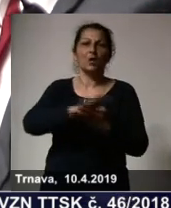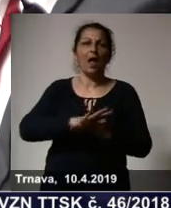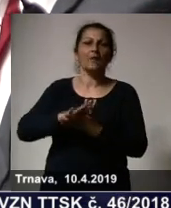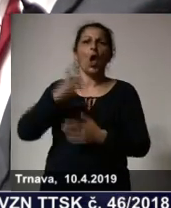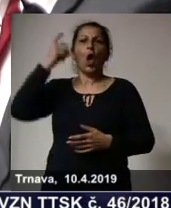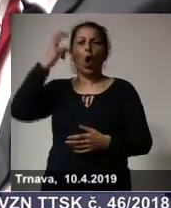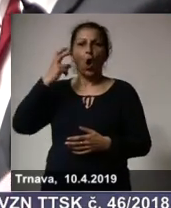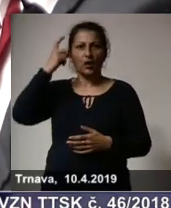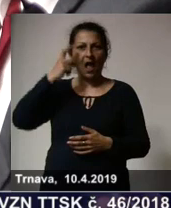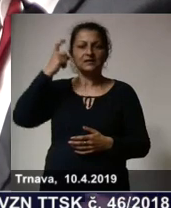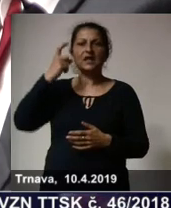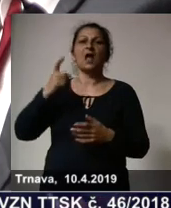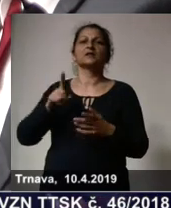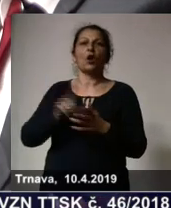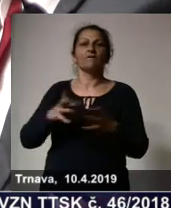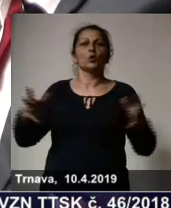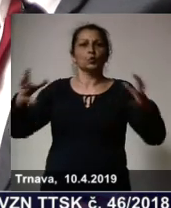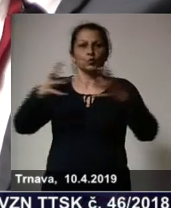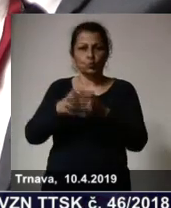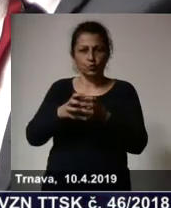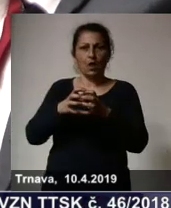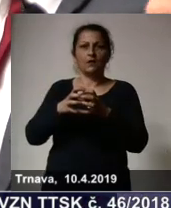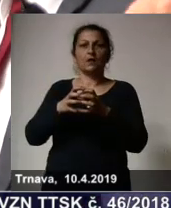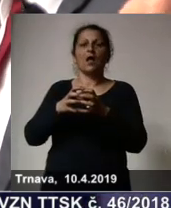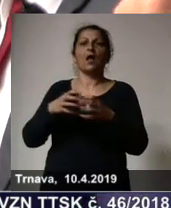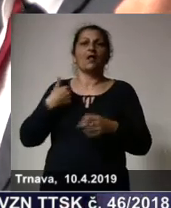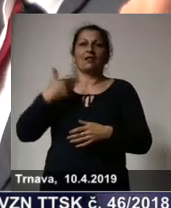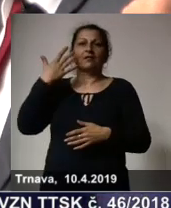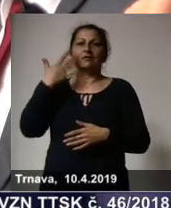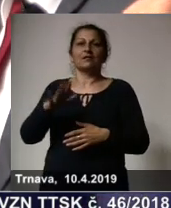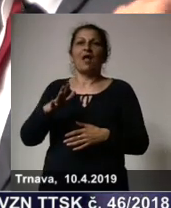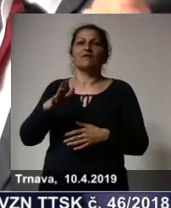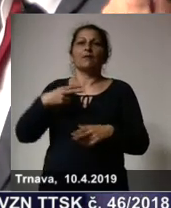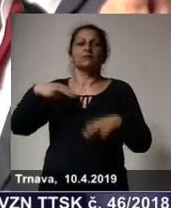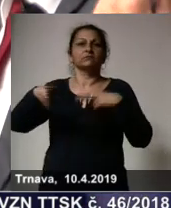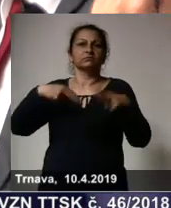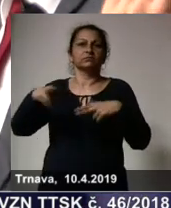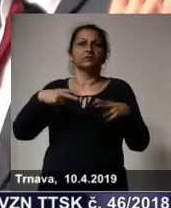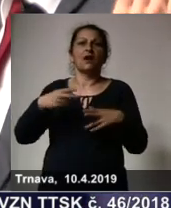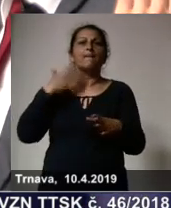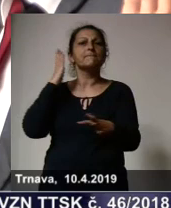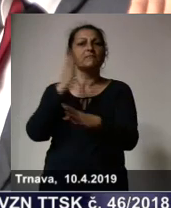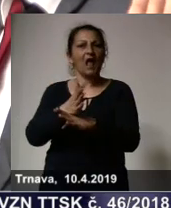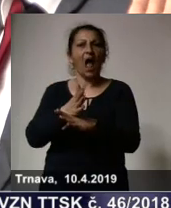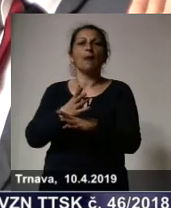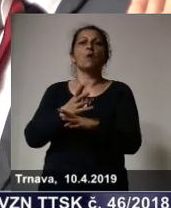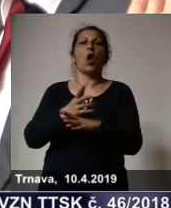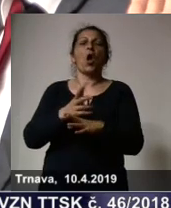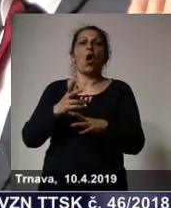organizácie, ktoré sú združené, pretože nevieme jednať niekedy napriamo a veľmi efektívne